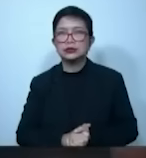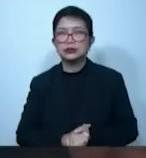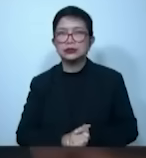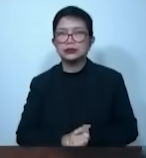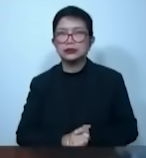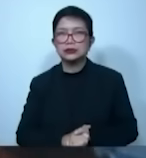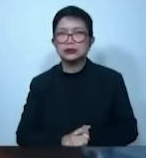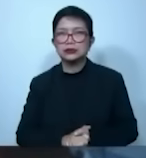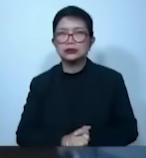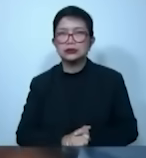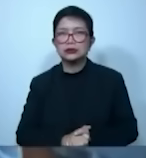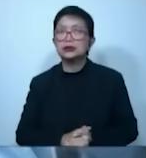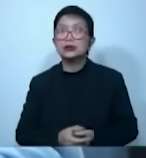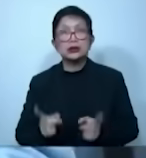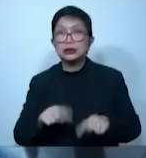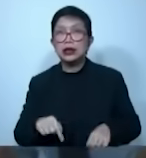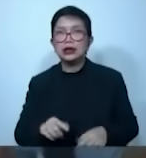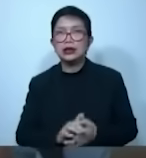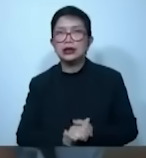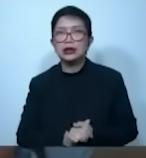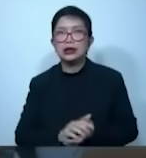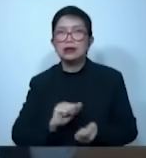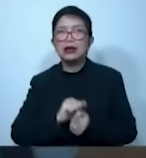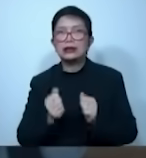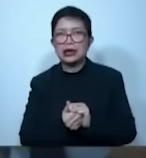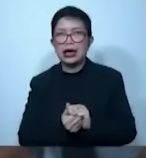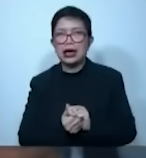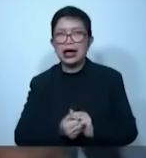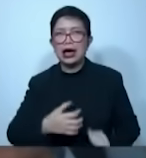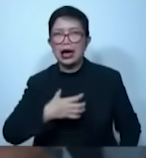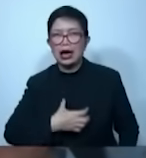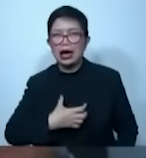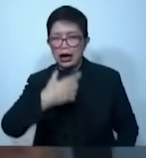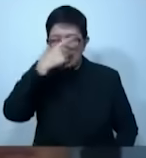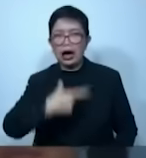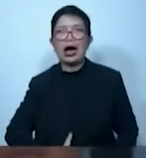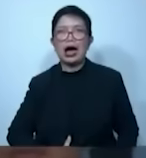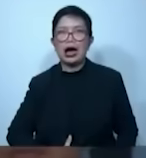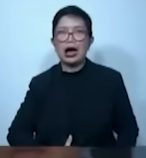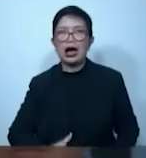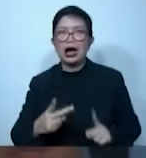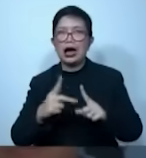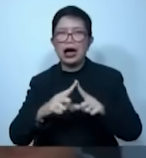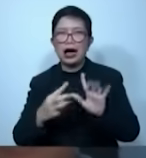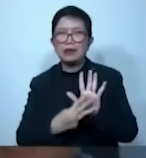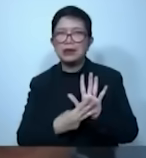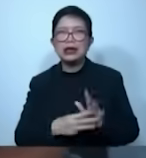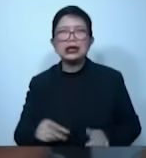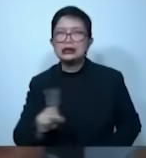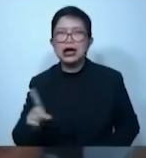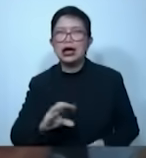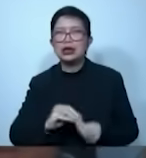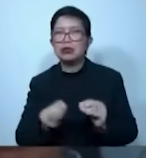sekalian jadi masalah HAM jangan dipolitisasi Mas Ganjar ya menurut